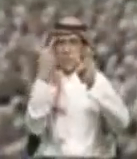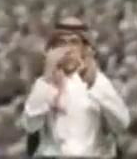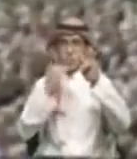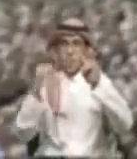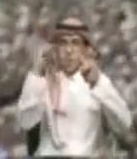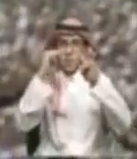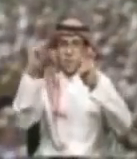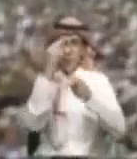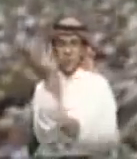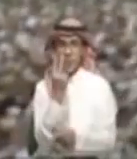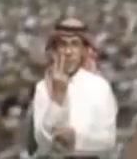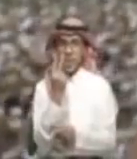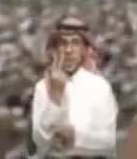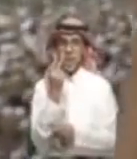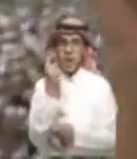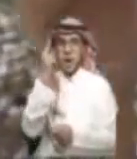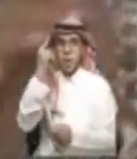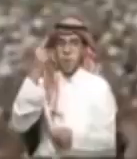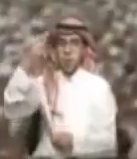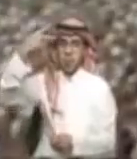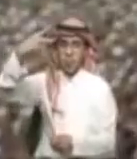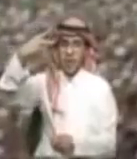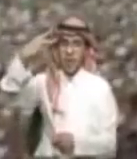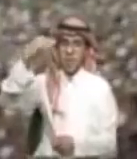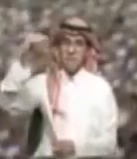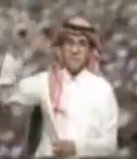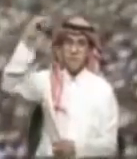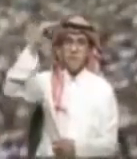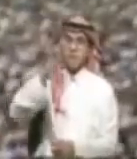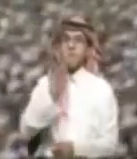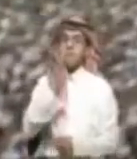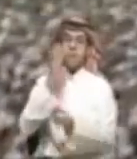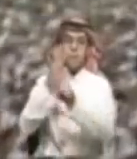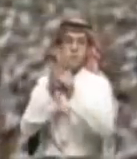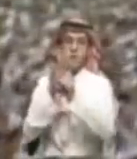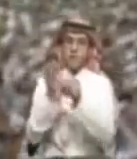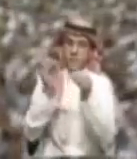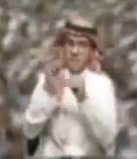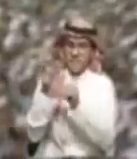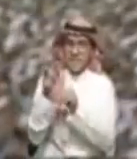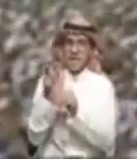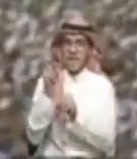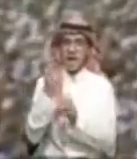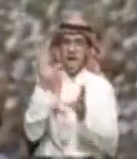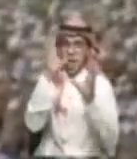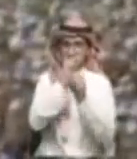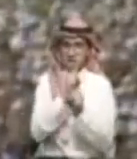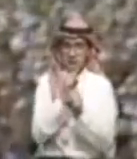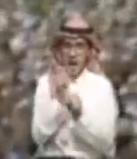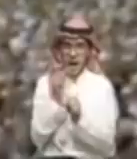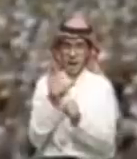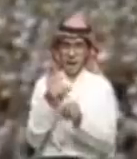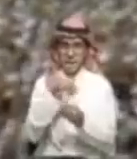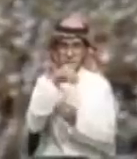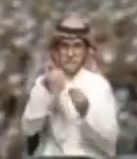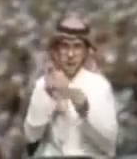امتلأت، وهي الدور الأول والسطح بالكامل ممتلئة. تقريبا أدوا صلاة العشاء في المسجد